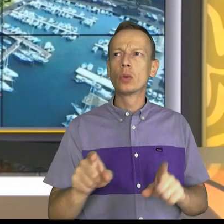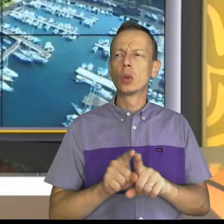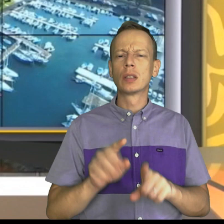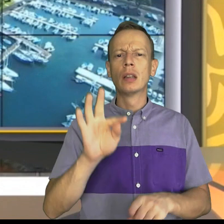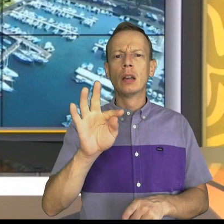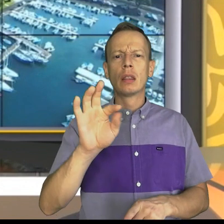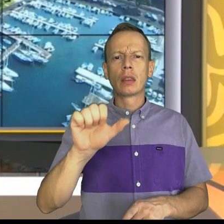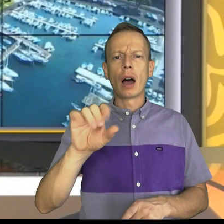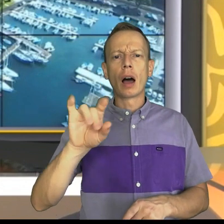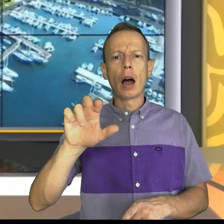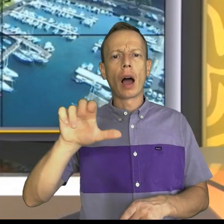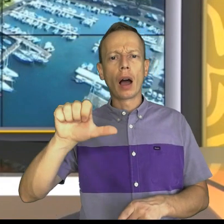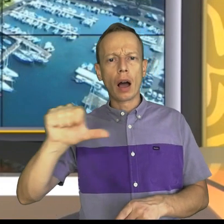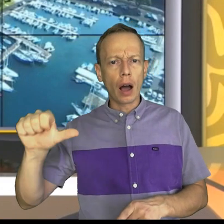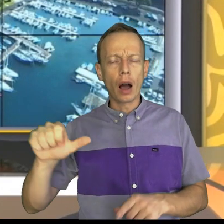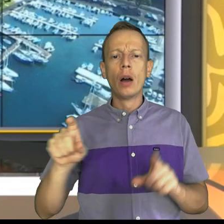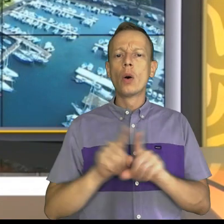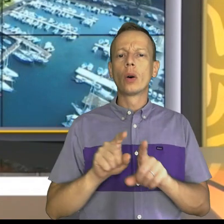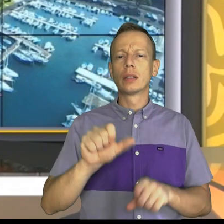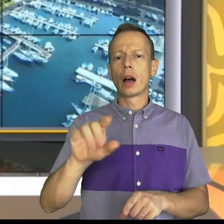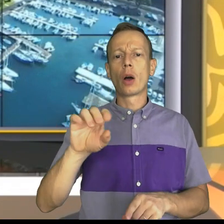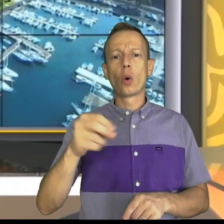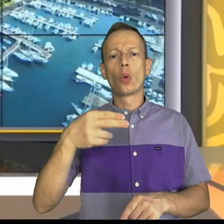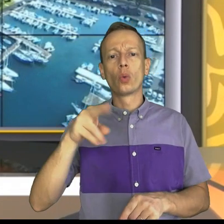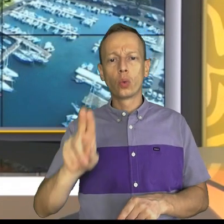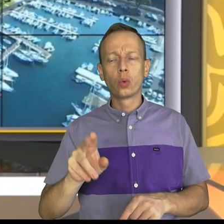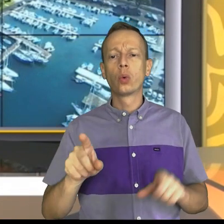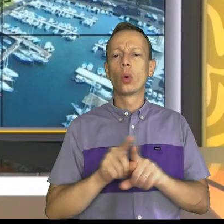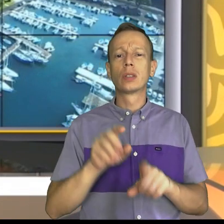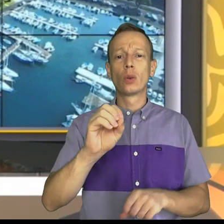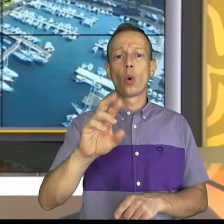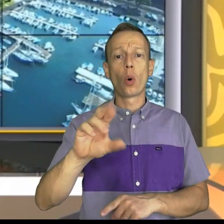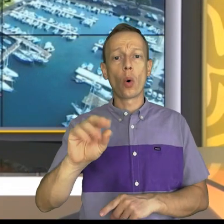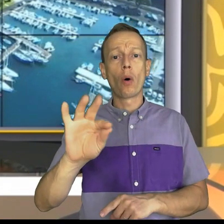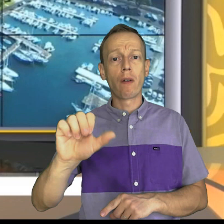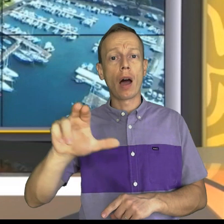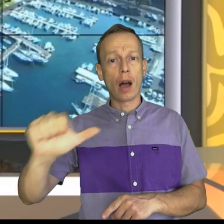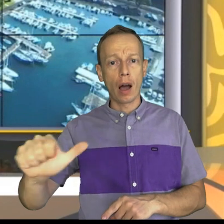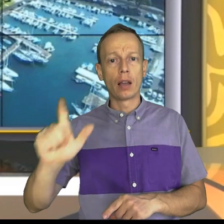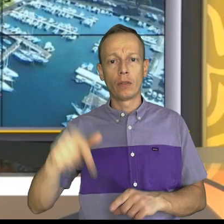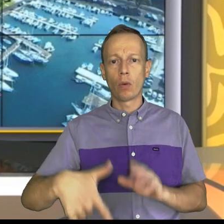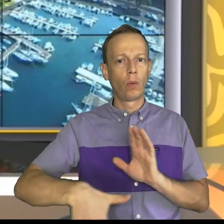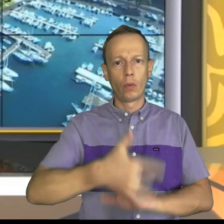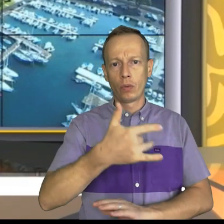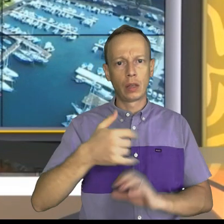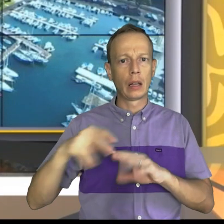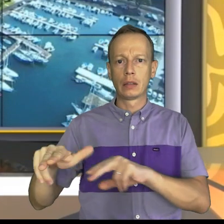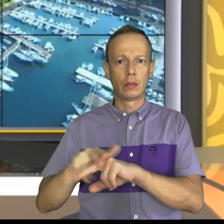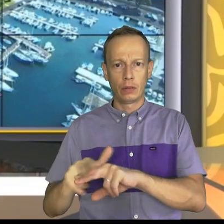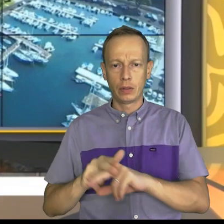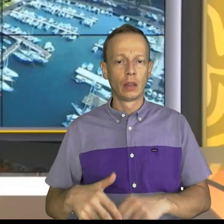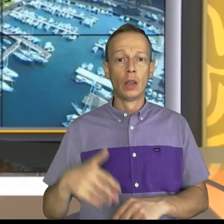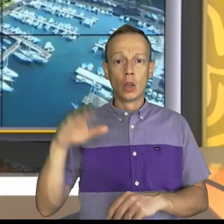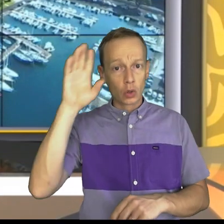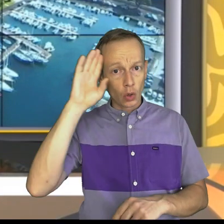Vénus et au niveau du Thara, Ahonou et Orufara devront être évacuées. Les équipes sont sur place.